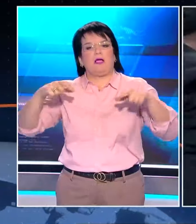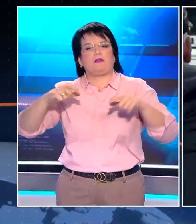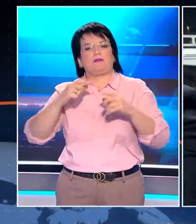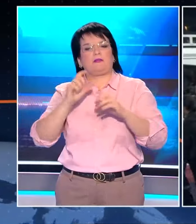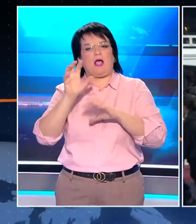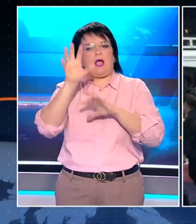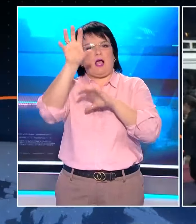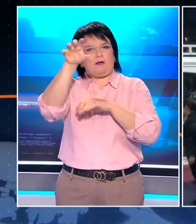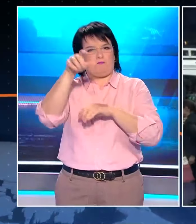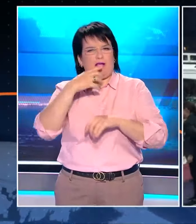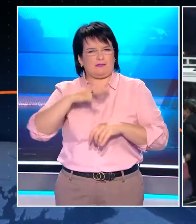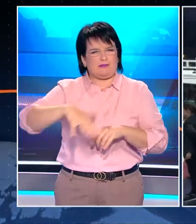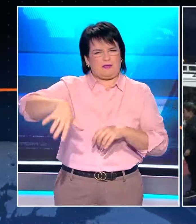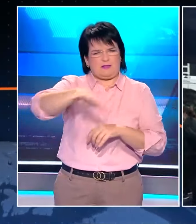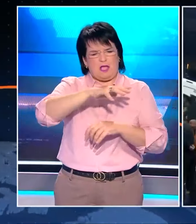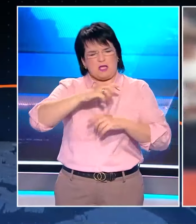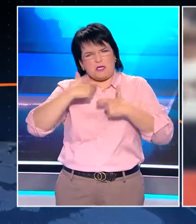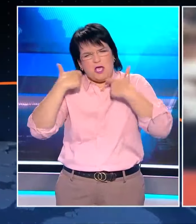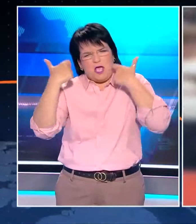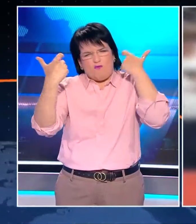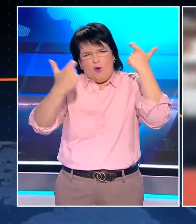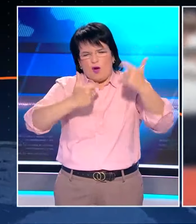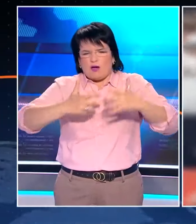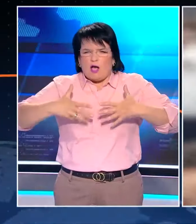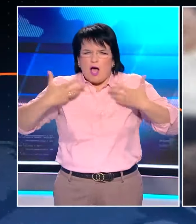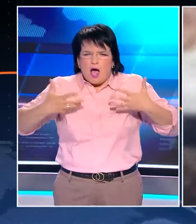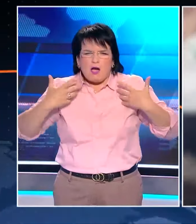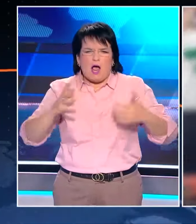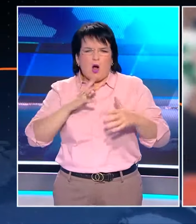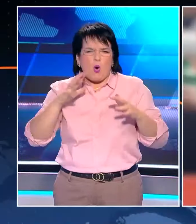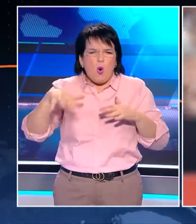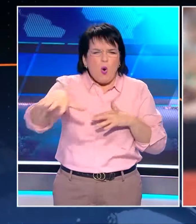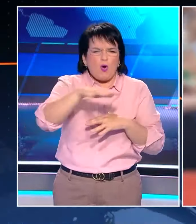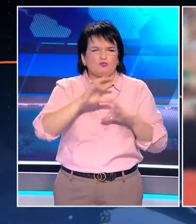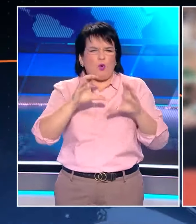πράσινη μεθυσμένη πολιτεία με έκρηξη συναισθημάτων από ομάδα και κόσμο.